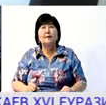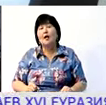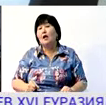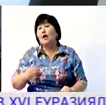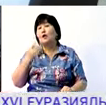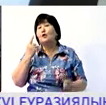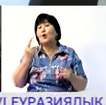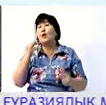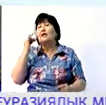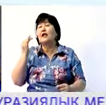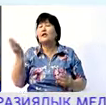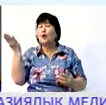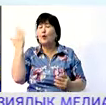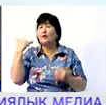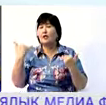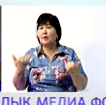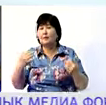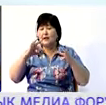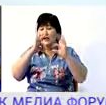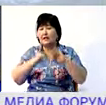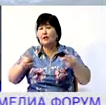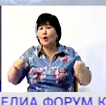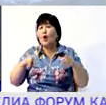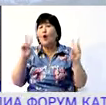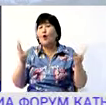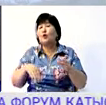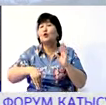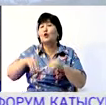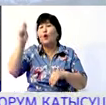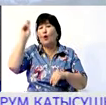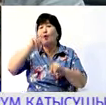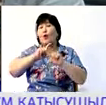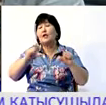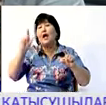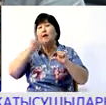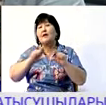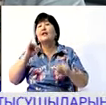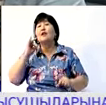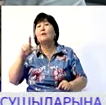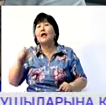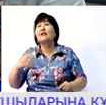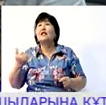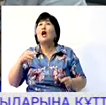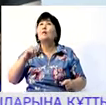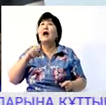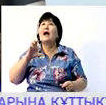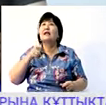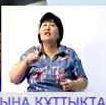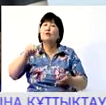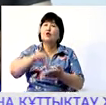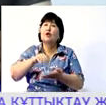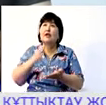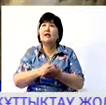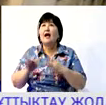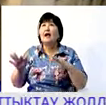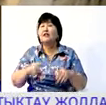Төл тарихымыздың өткені мен бүгін зерделеу мақсатында құрылған клубқа жоғары оқу орындары мен мектеп тарихшылары және магистрлер мүшелікке кірді.